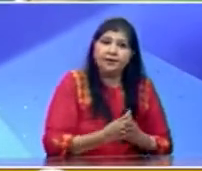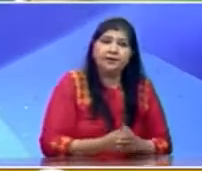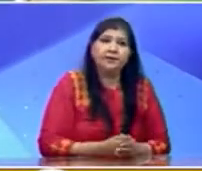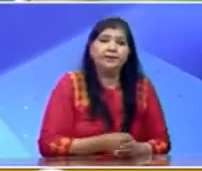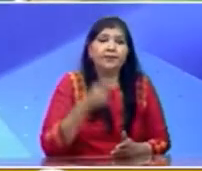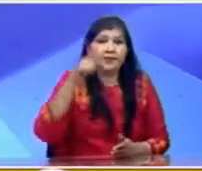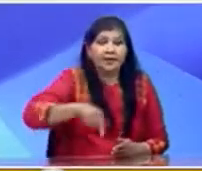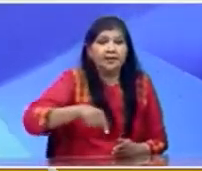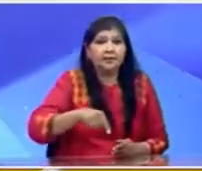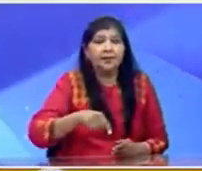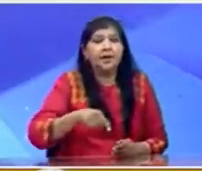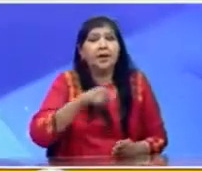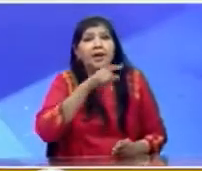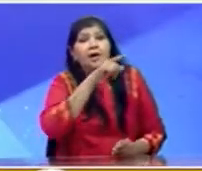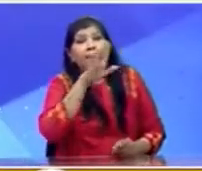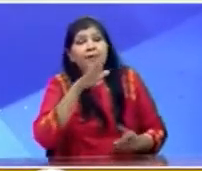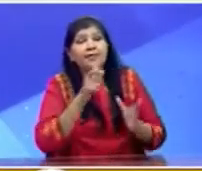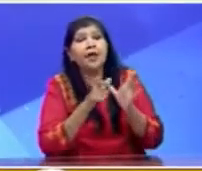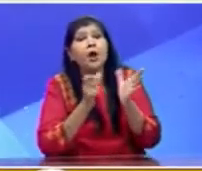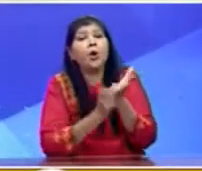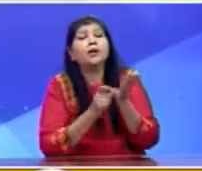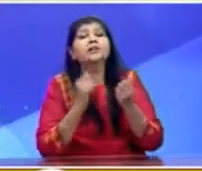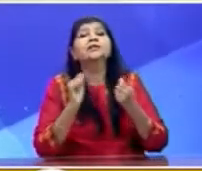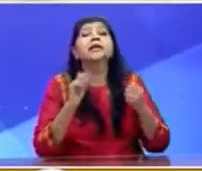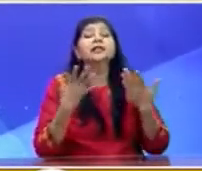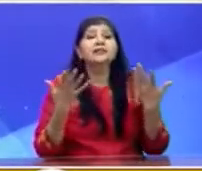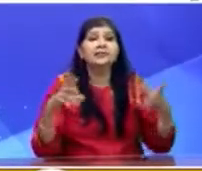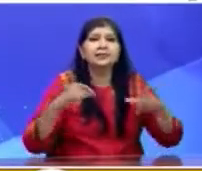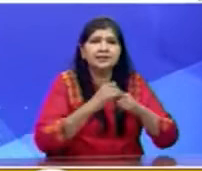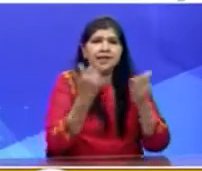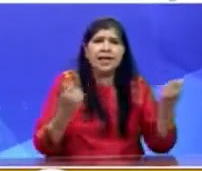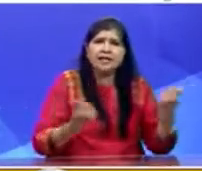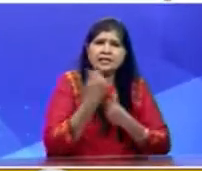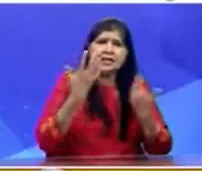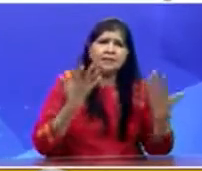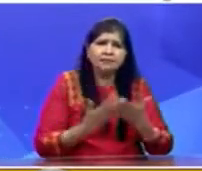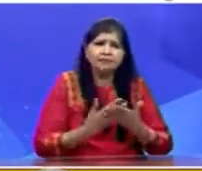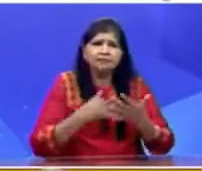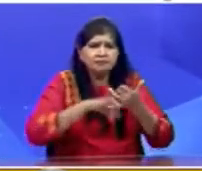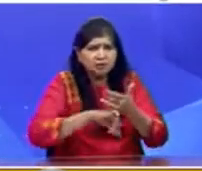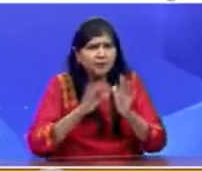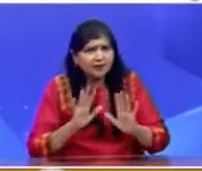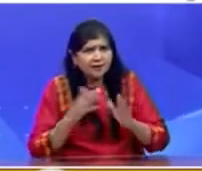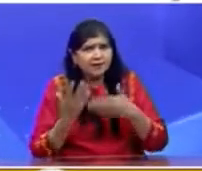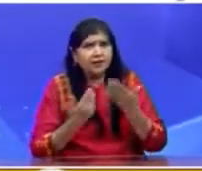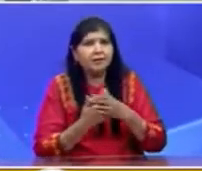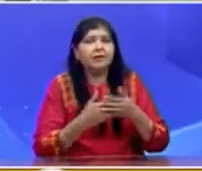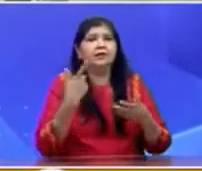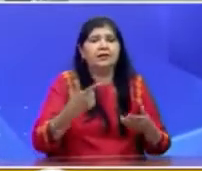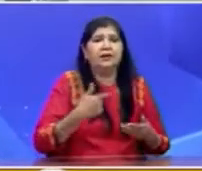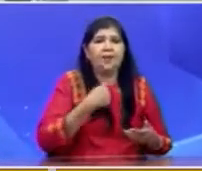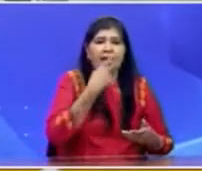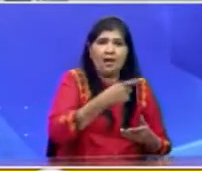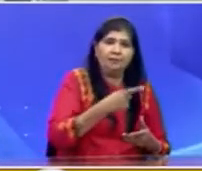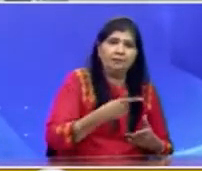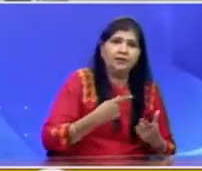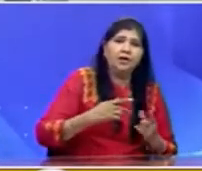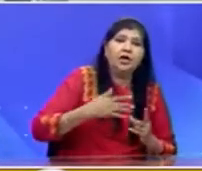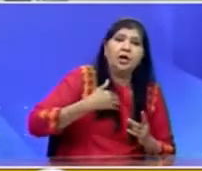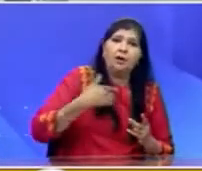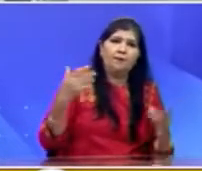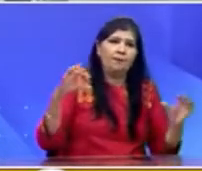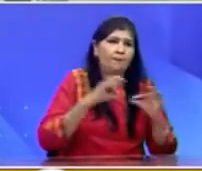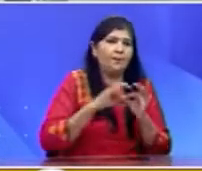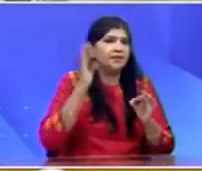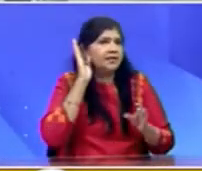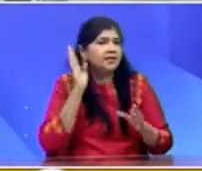इस बार स्वतंत्रता दिवस को कैसे मनाया? क्या कुछ खास किया? ये भी मुझसे